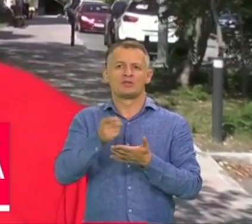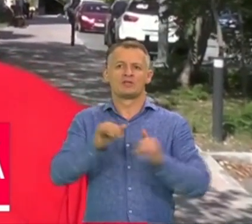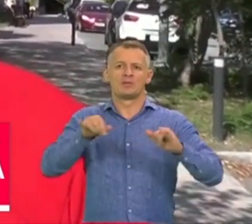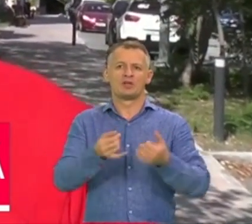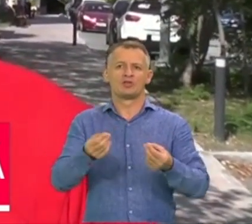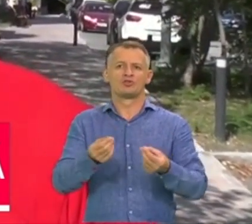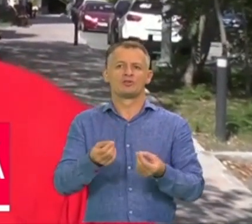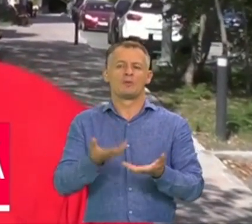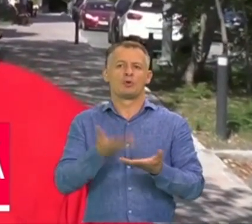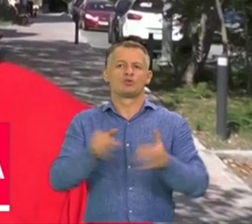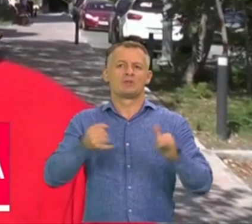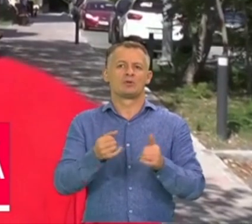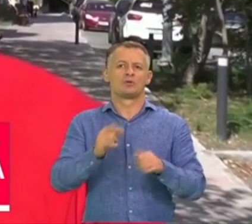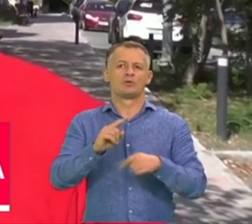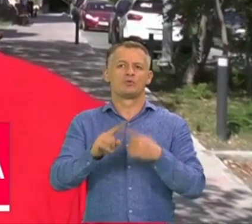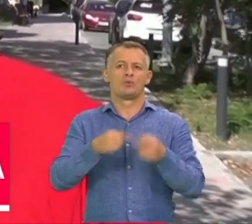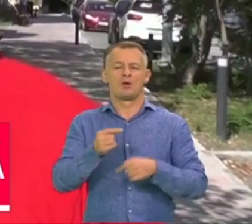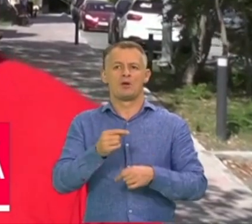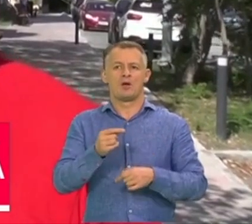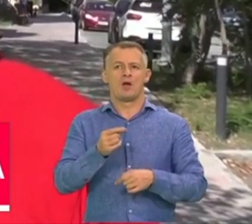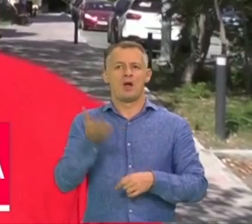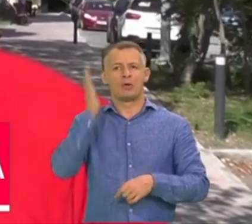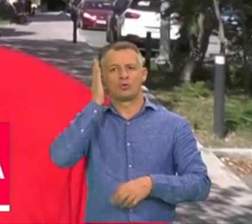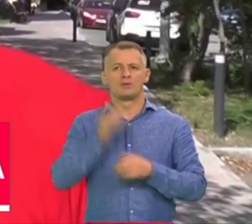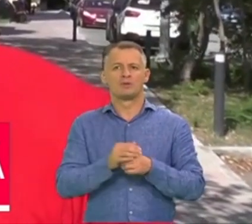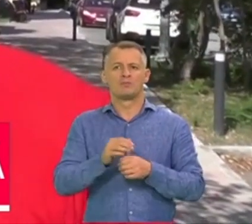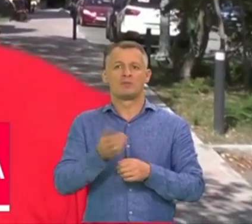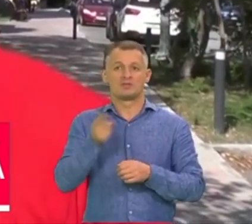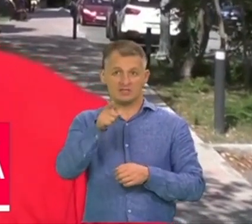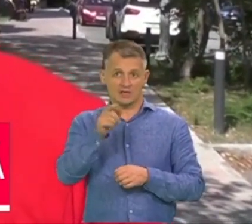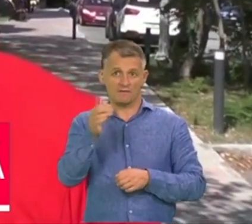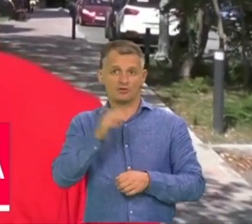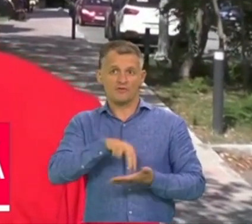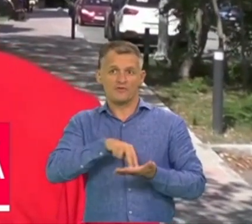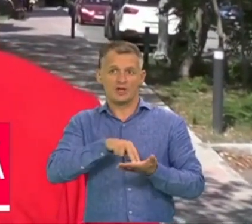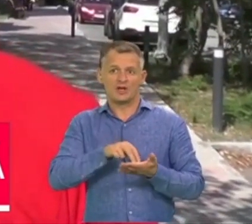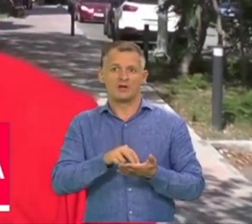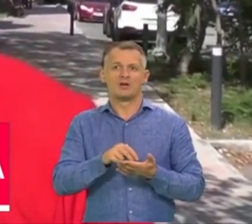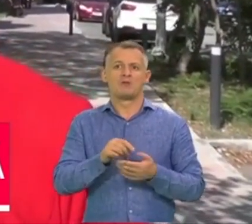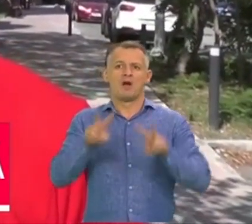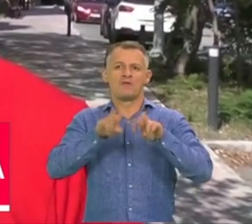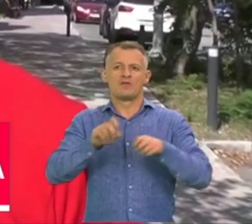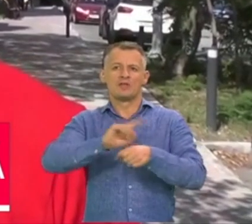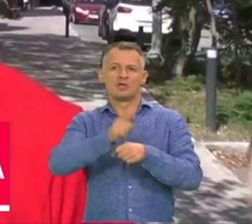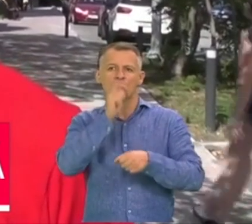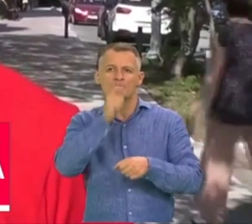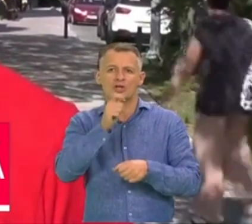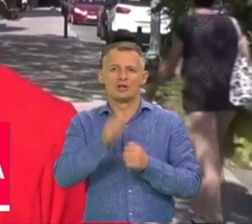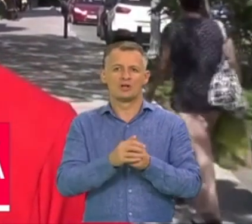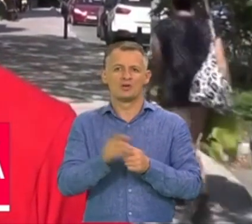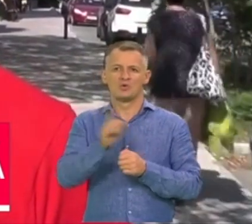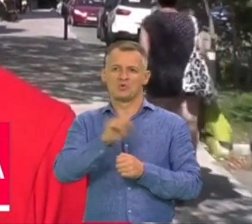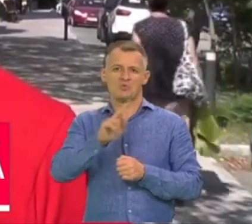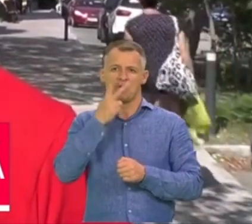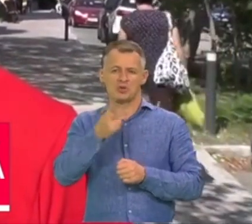что-то прилетело, но хотел спать и заснул, в принципе. Ну, и страшно там. Ну, не